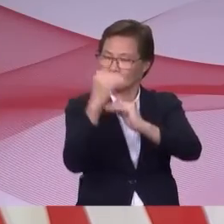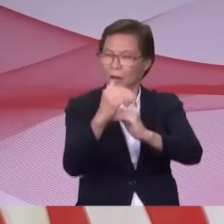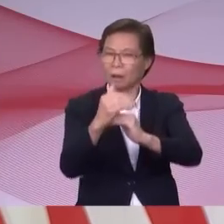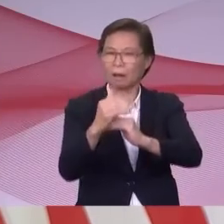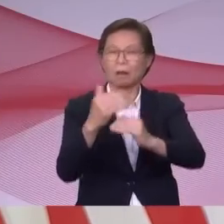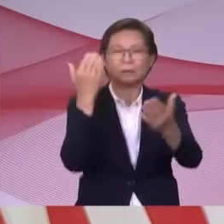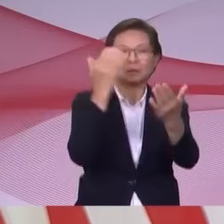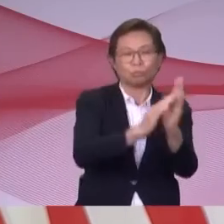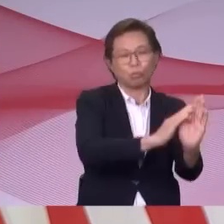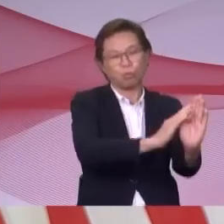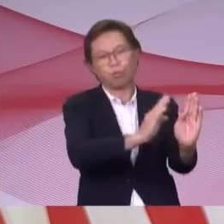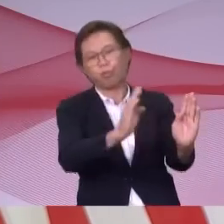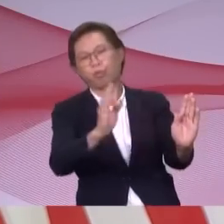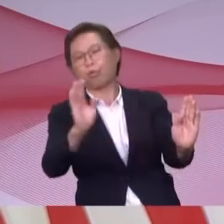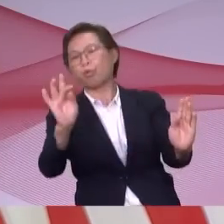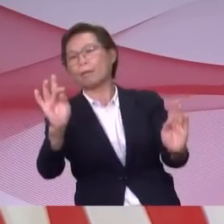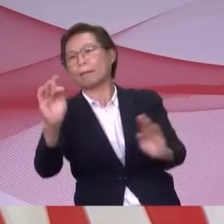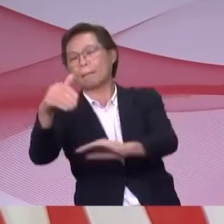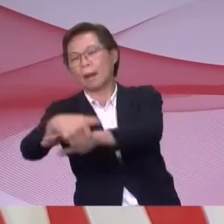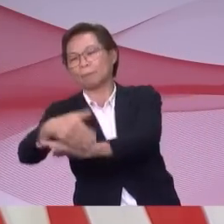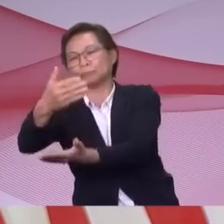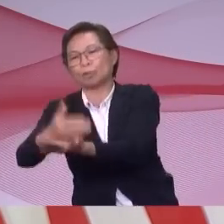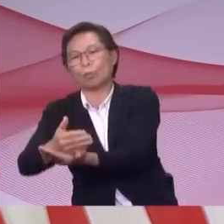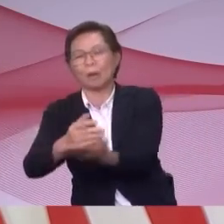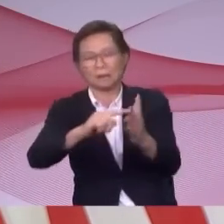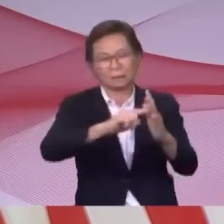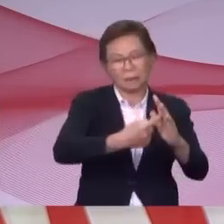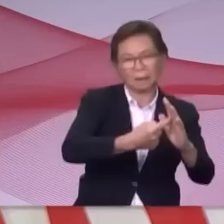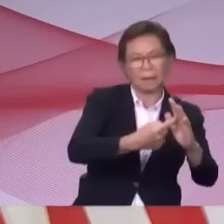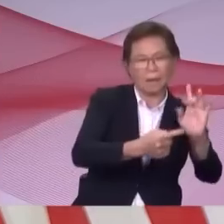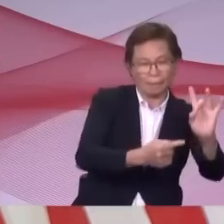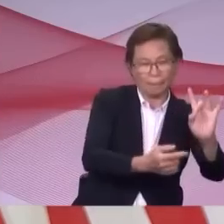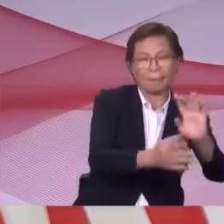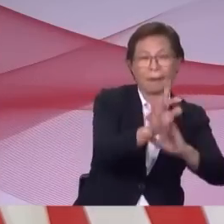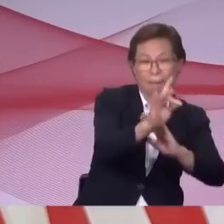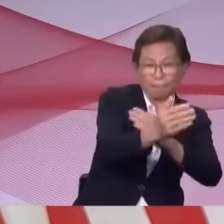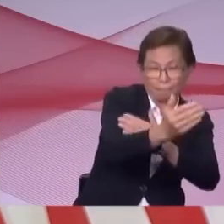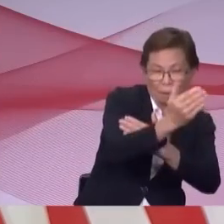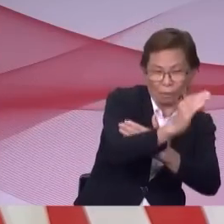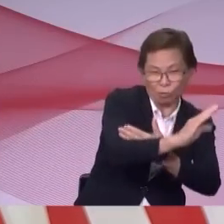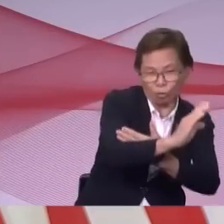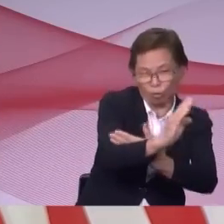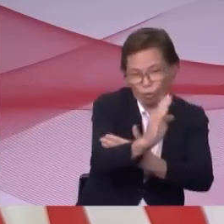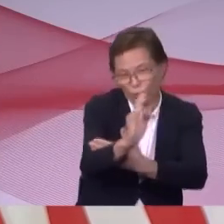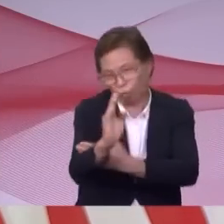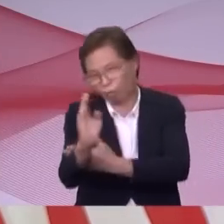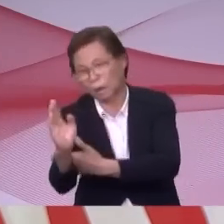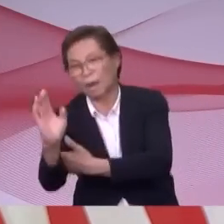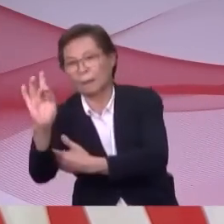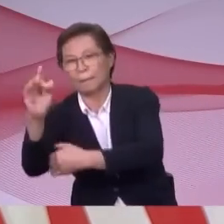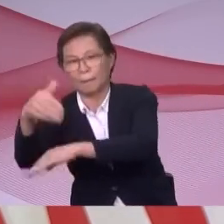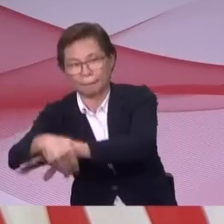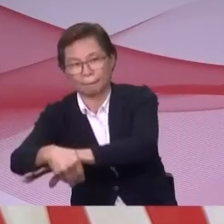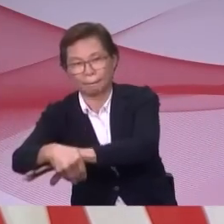8 malam saja, iaitu bermula daripada 8 pagi sehingga 8